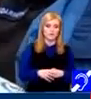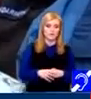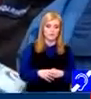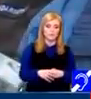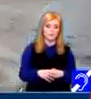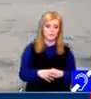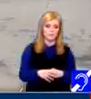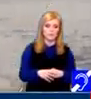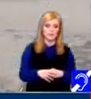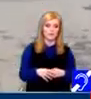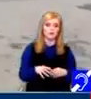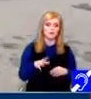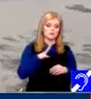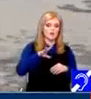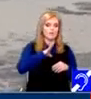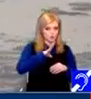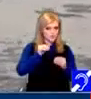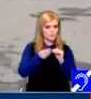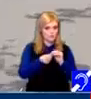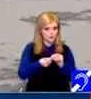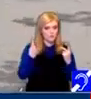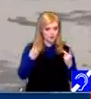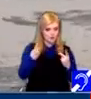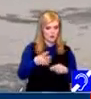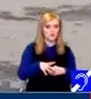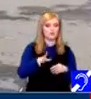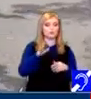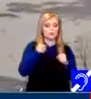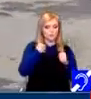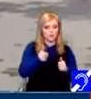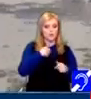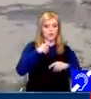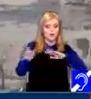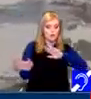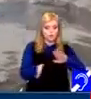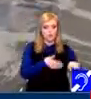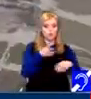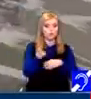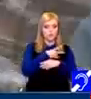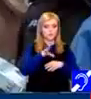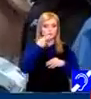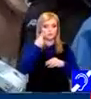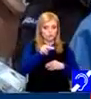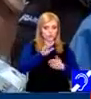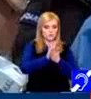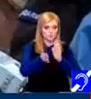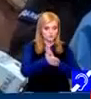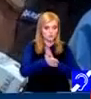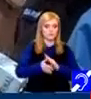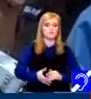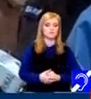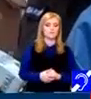ca pe o situație cu foarte mare risc. În situația în care digul, care este oricum instabil